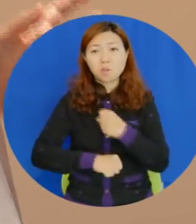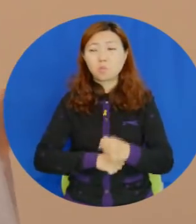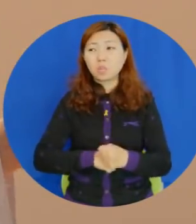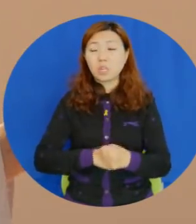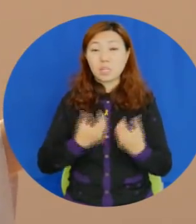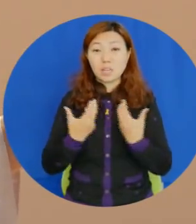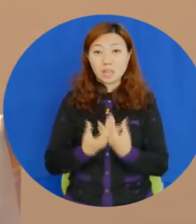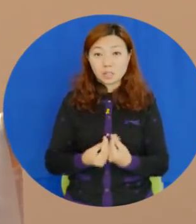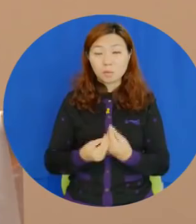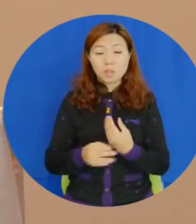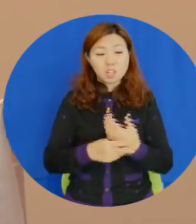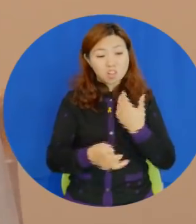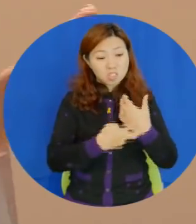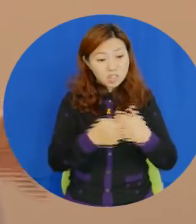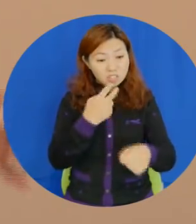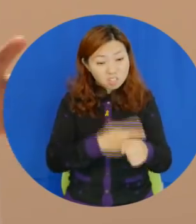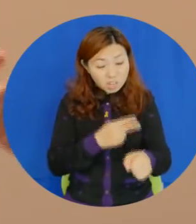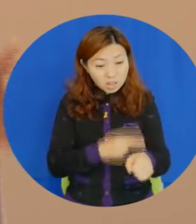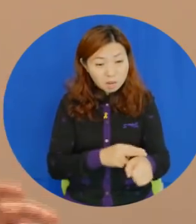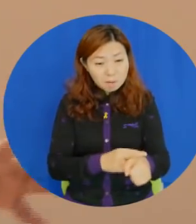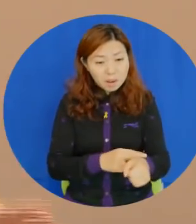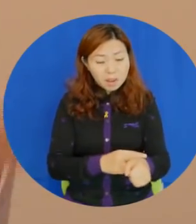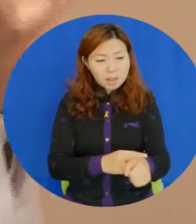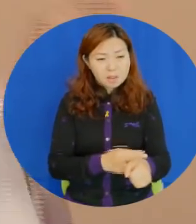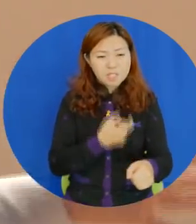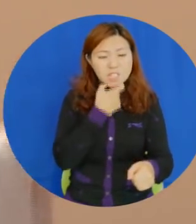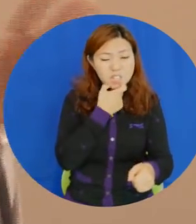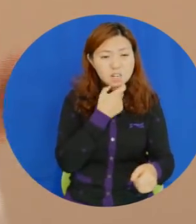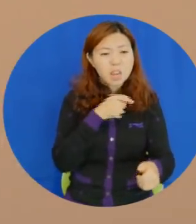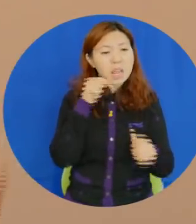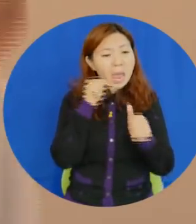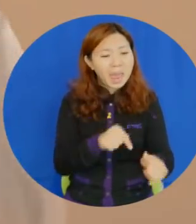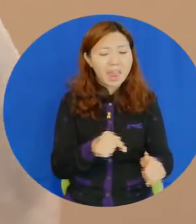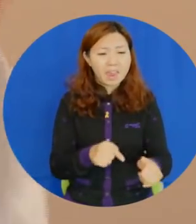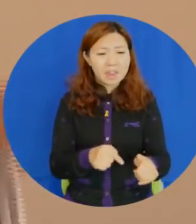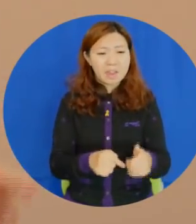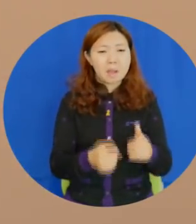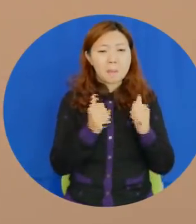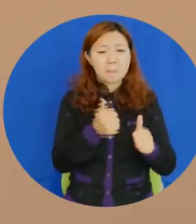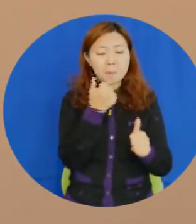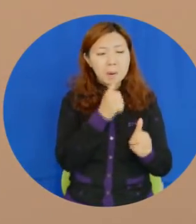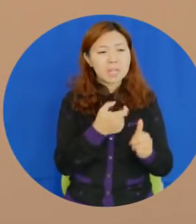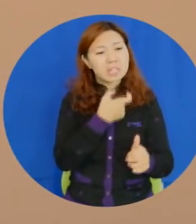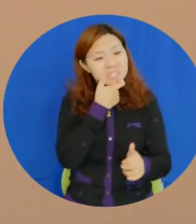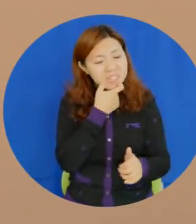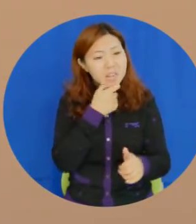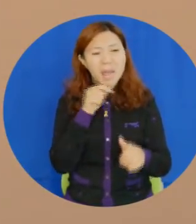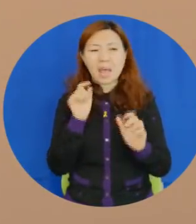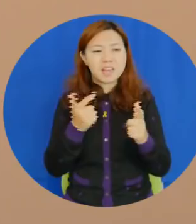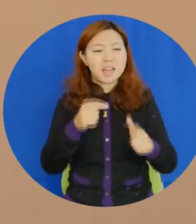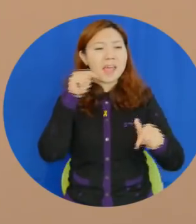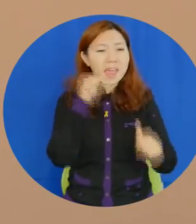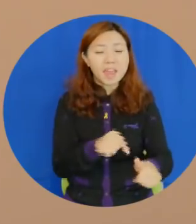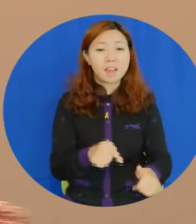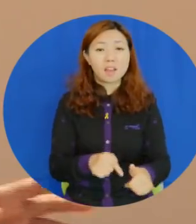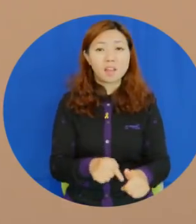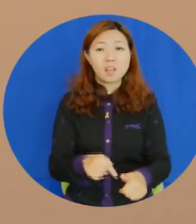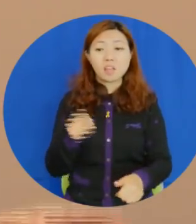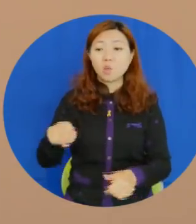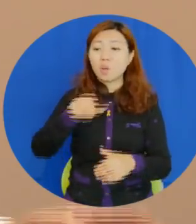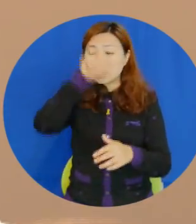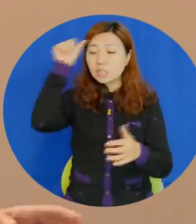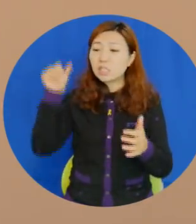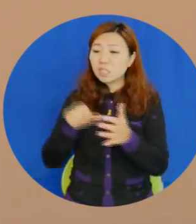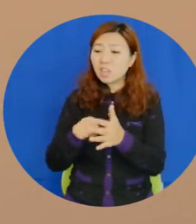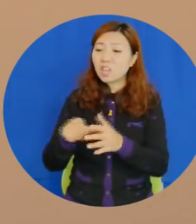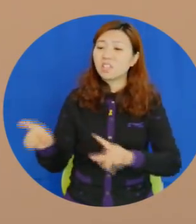네가 예를 든다면 지금 의사 안 되겠다는 거 의사 되라. 변호사 안 되겠다 변호사 되라. 이건 잘못된 거지. 내가